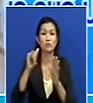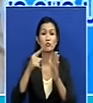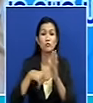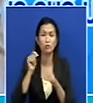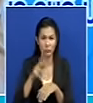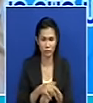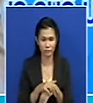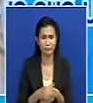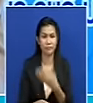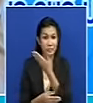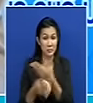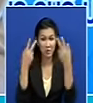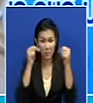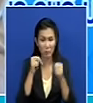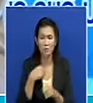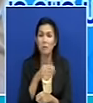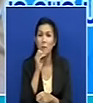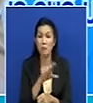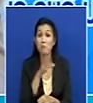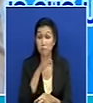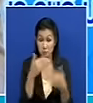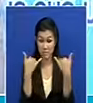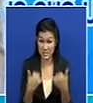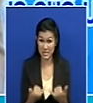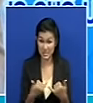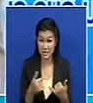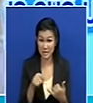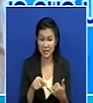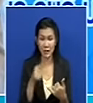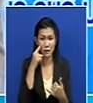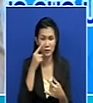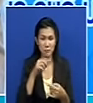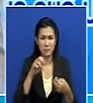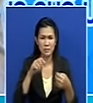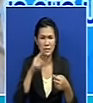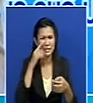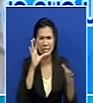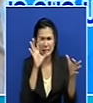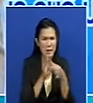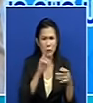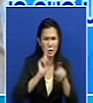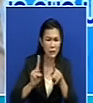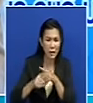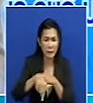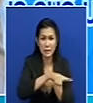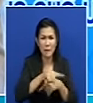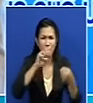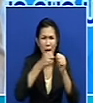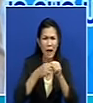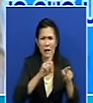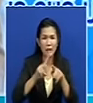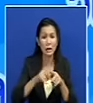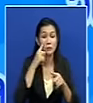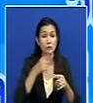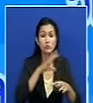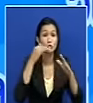ว่าเรื่องนี้ถ้าสมมุติว่าคดียังไม่ถึงสิ้นสุดนะฮะคือคดีที่เกี่ยวข้องทั้งหมดยังไม่สิ้นสุดก็จะยัง